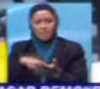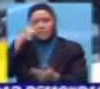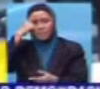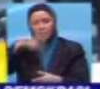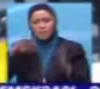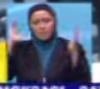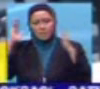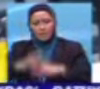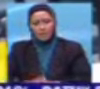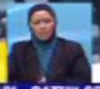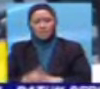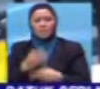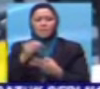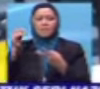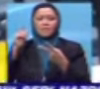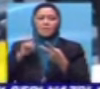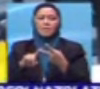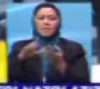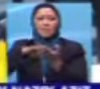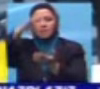لسبب لا أفهم القرآن.